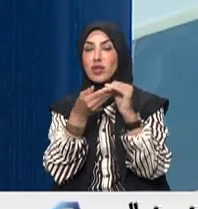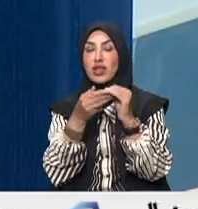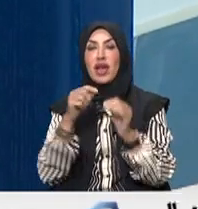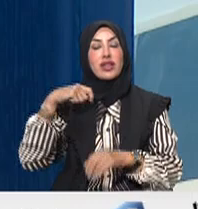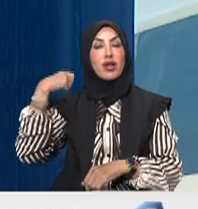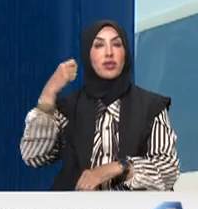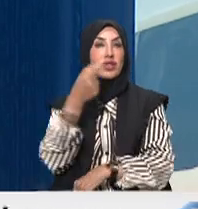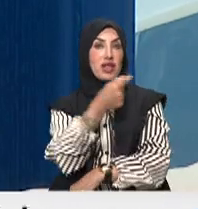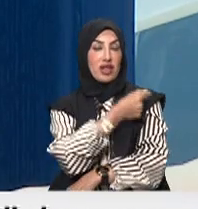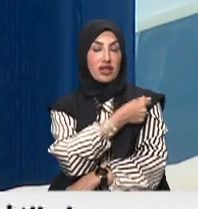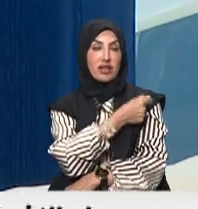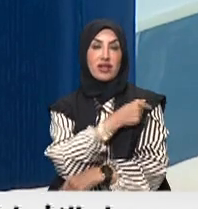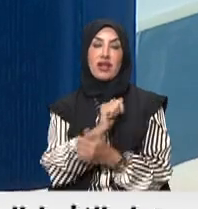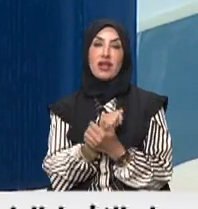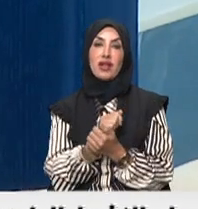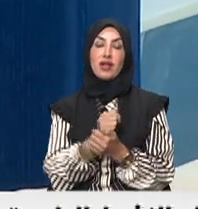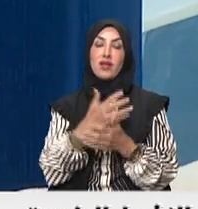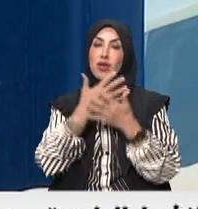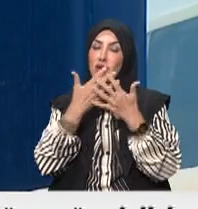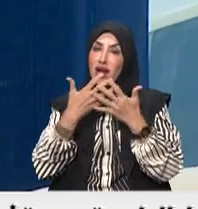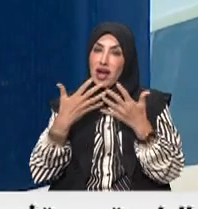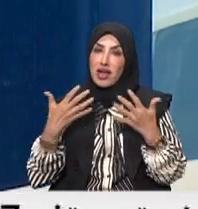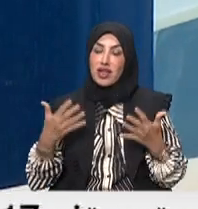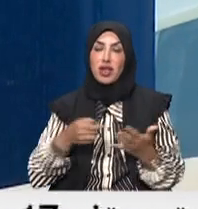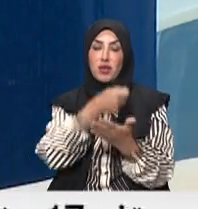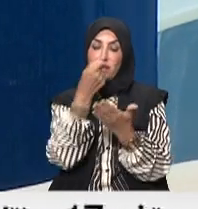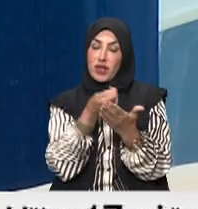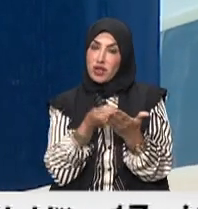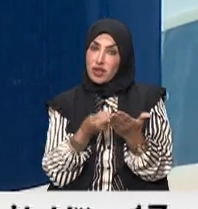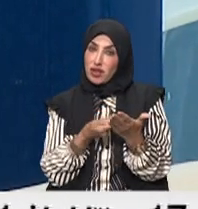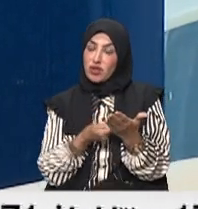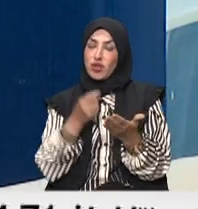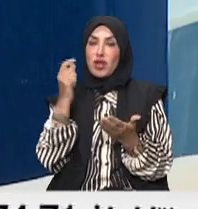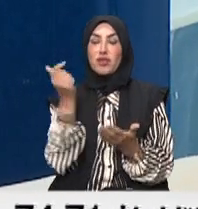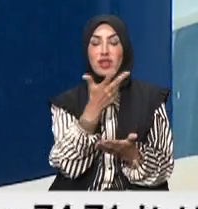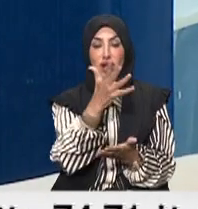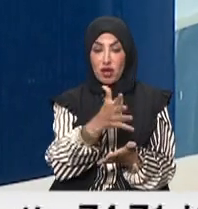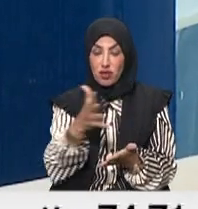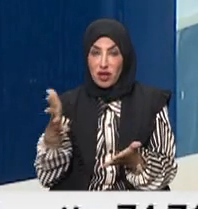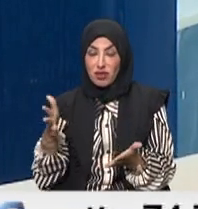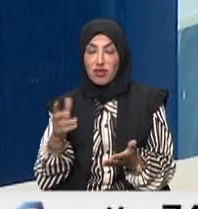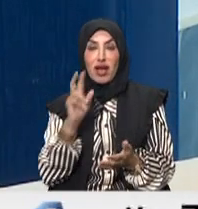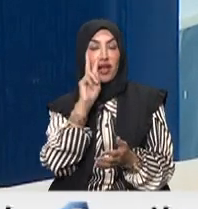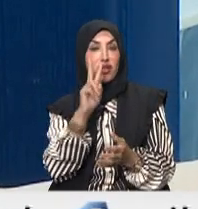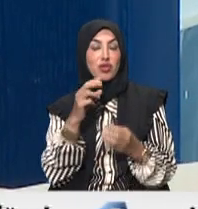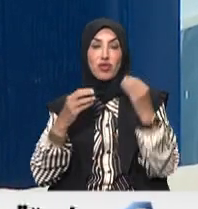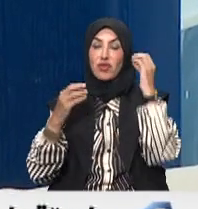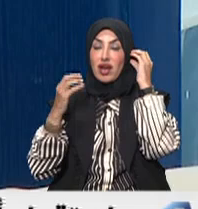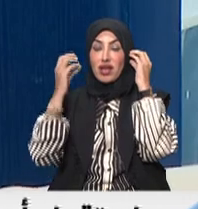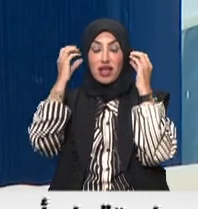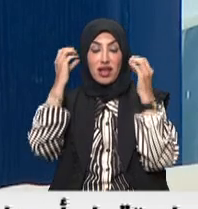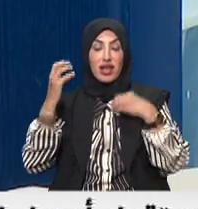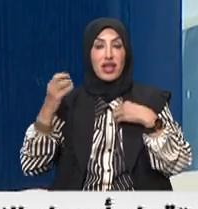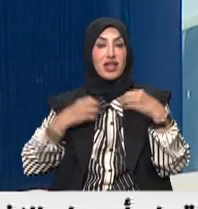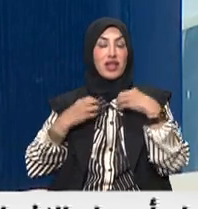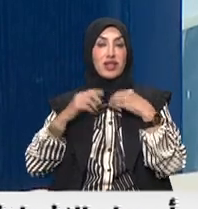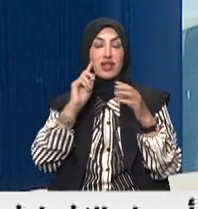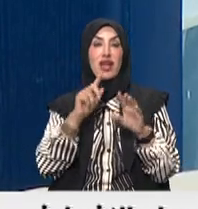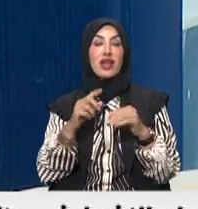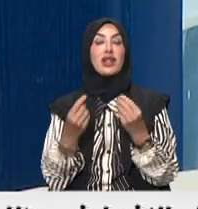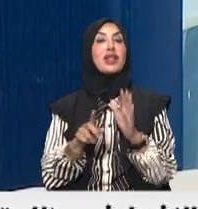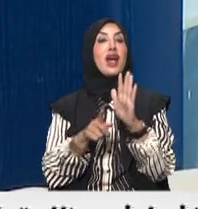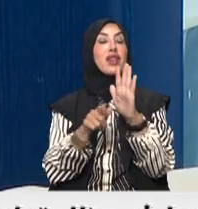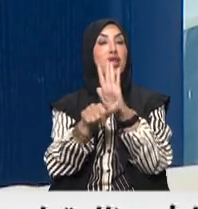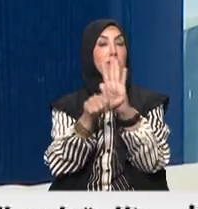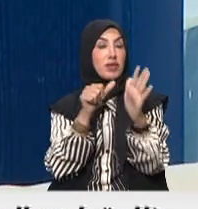الصحة، وتسهيل عملية تسجيل الأطفال كانت جدا سهلة عن طريق الابلكيشن، بعدين حولونا الى